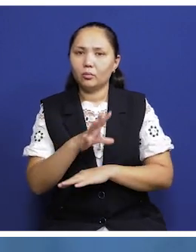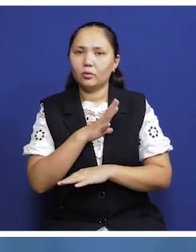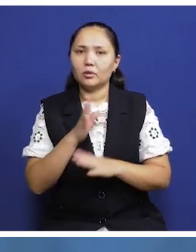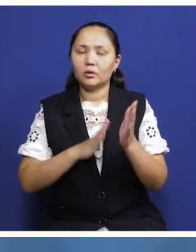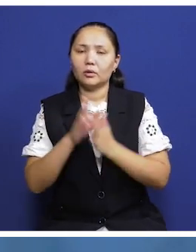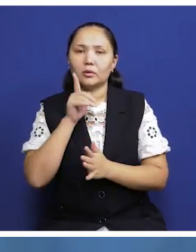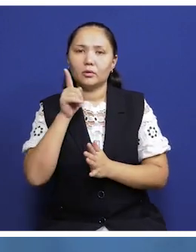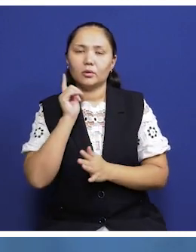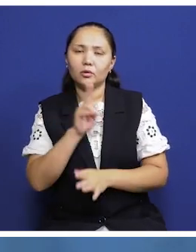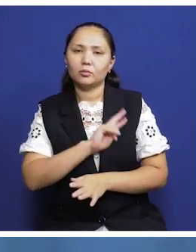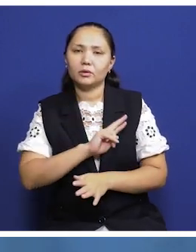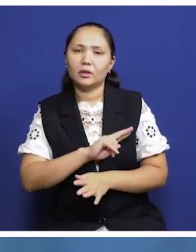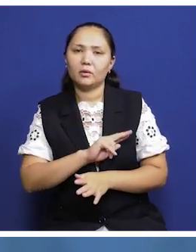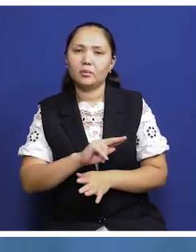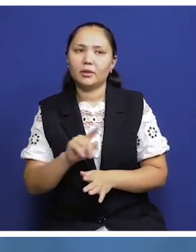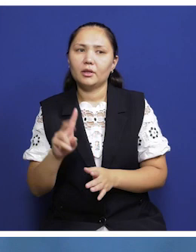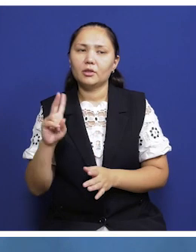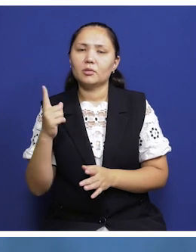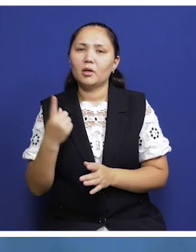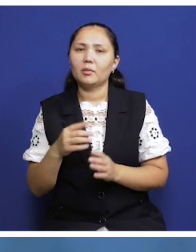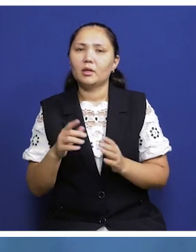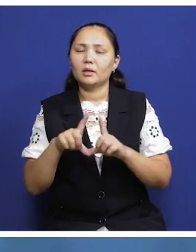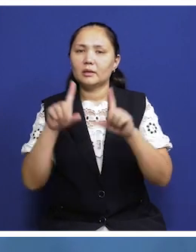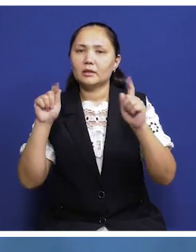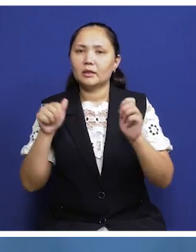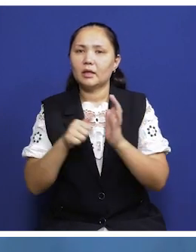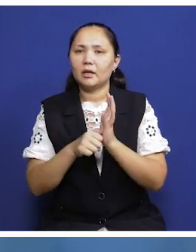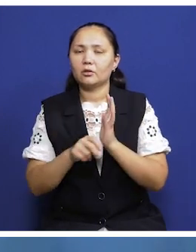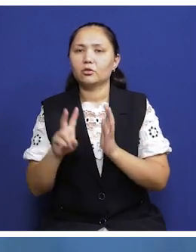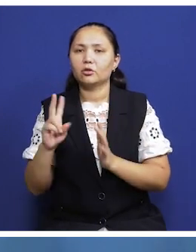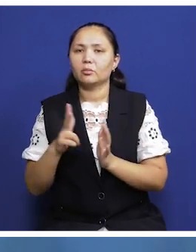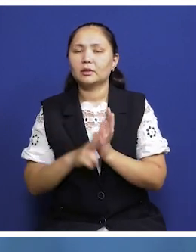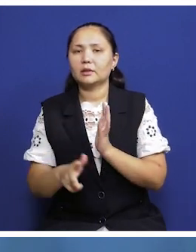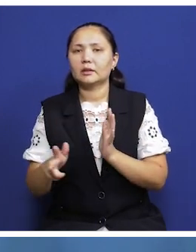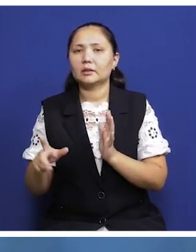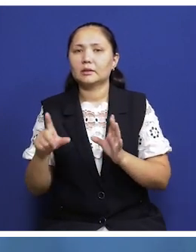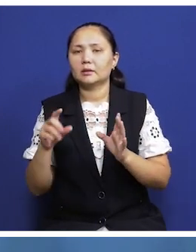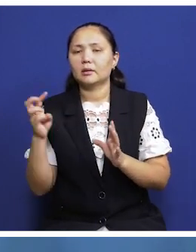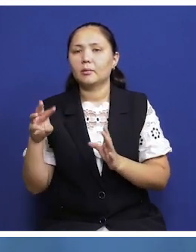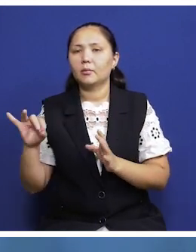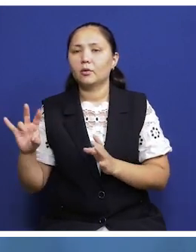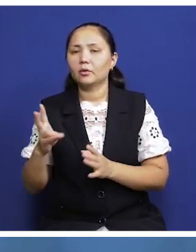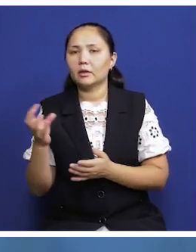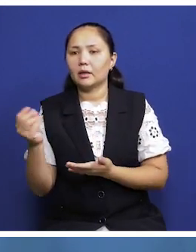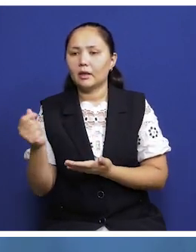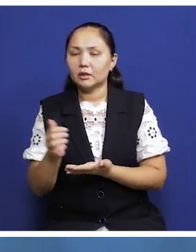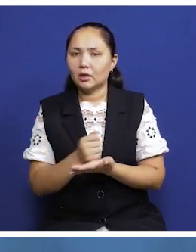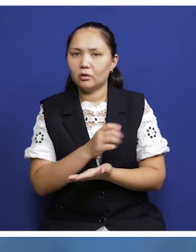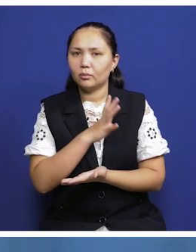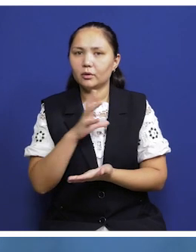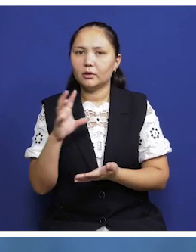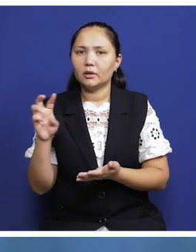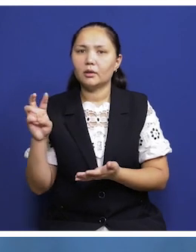және көгалдандыру жұмыстары бойынша 21 нысанға 628 миллион теңге қаржы бөлінді. Атап айтқанда мына Шаудыр